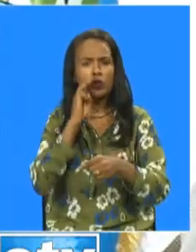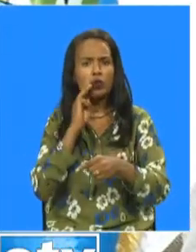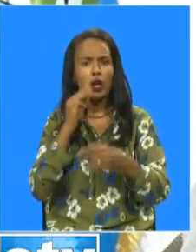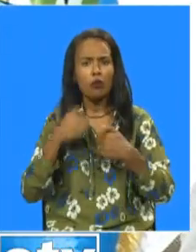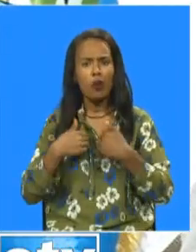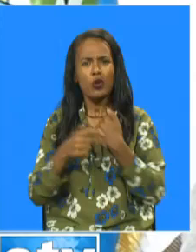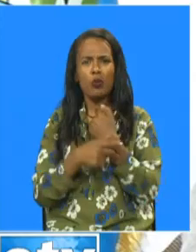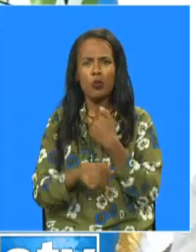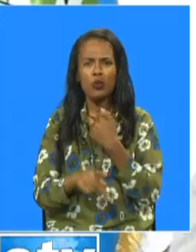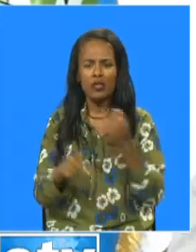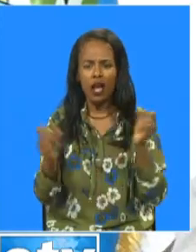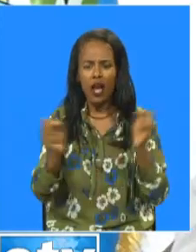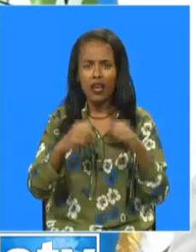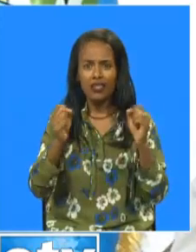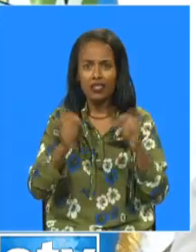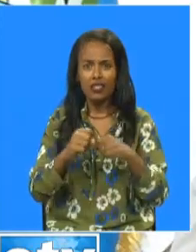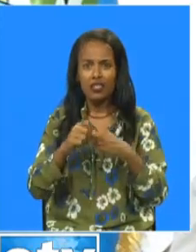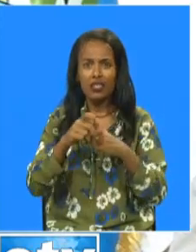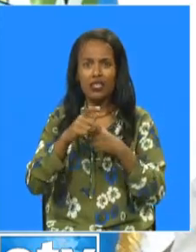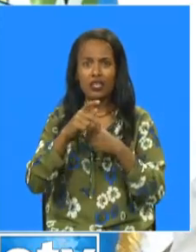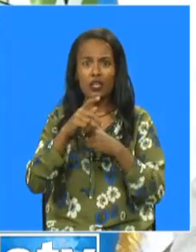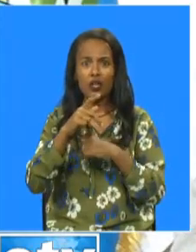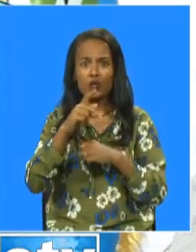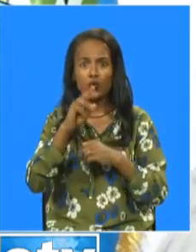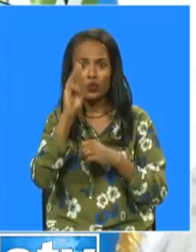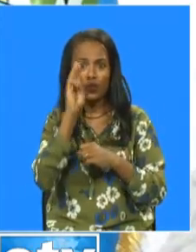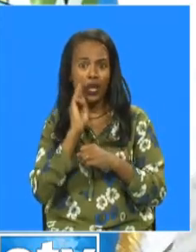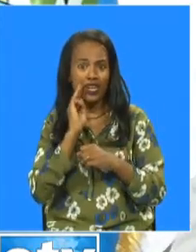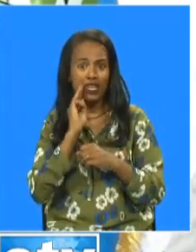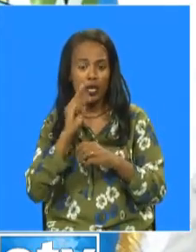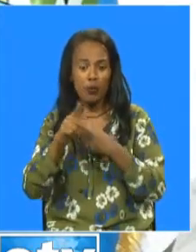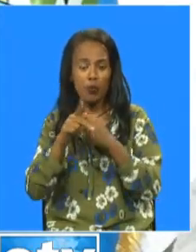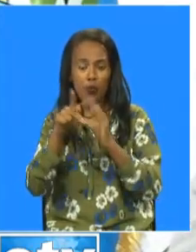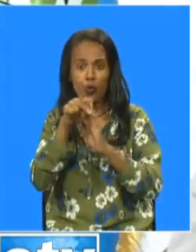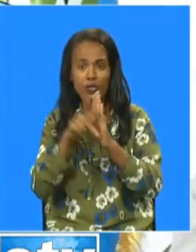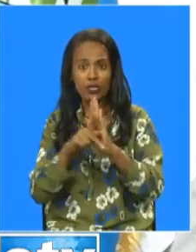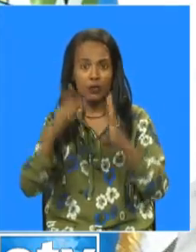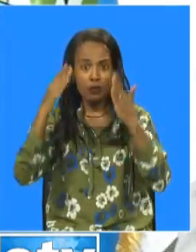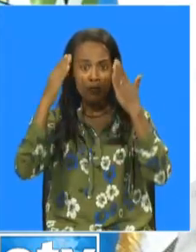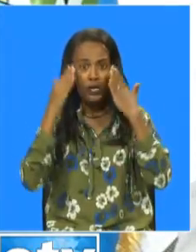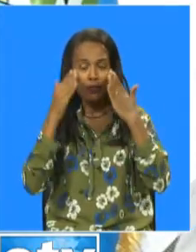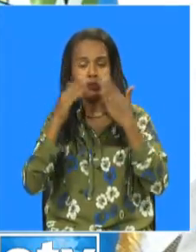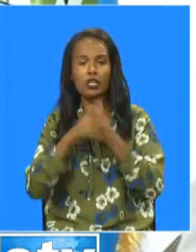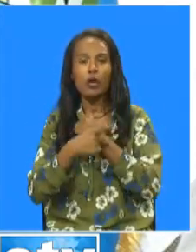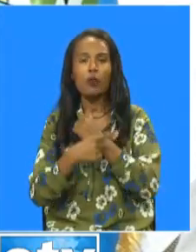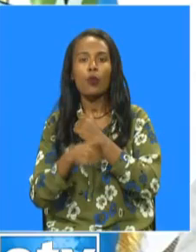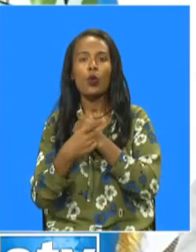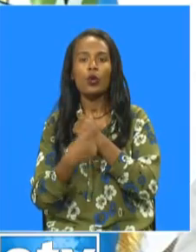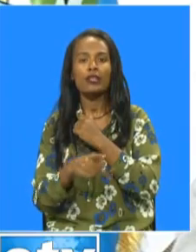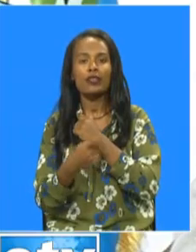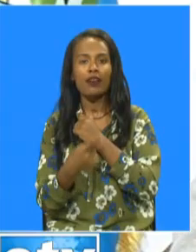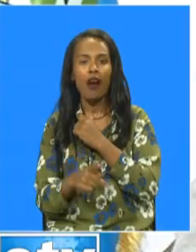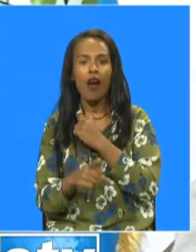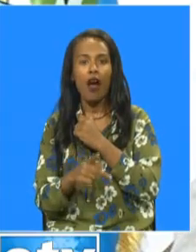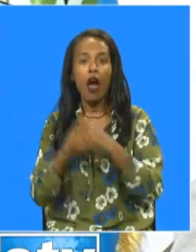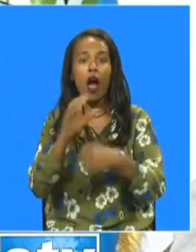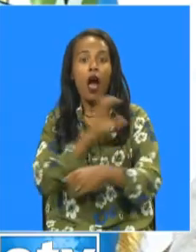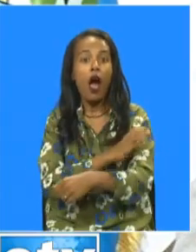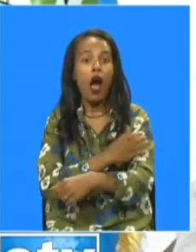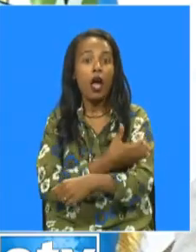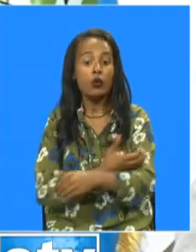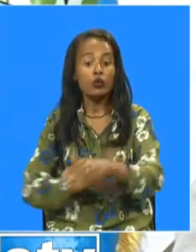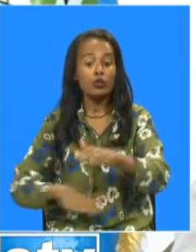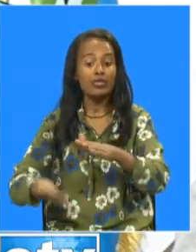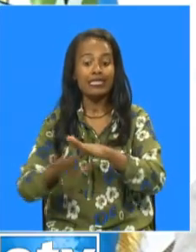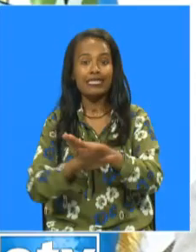ባለው የፖለቲካ ሽኩቻ የሱዳን ፖሊሲ ሜኪንግ ሰርክል በግብጽ የፖለቲካ ኃይሎች